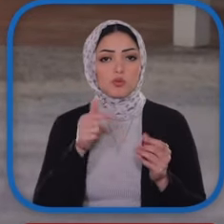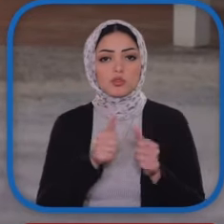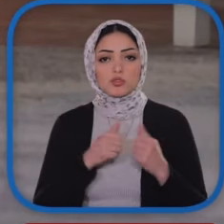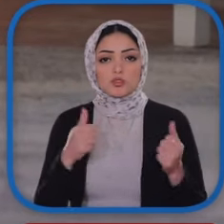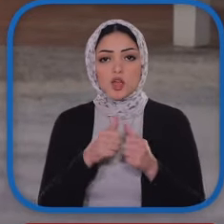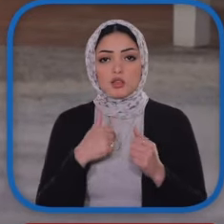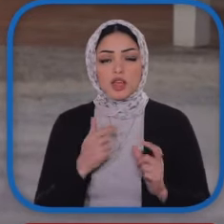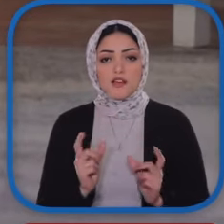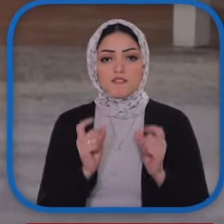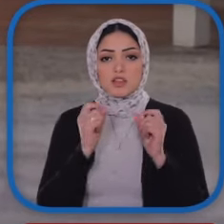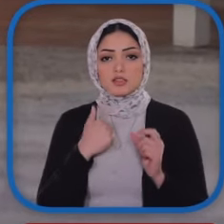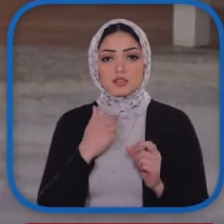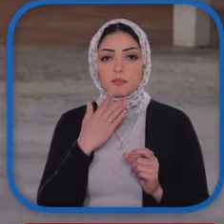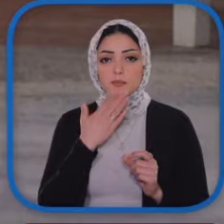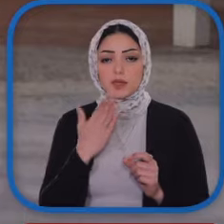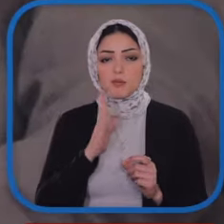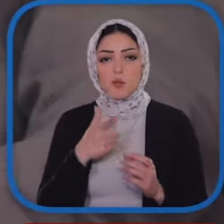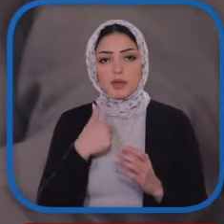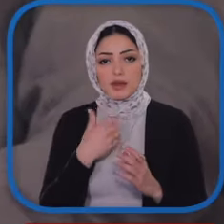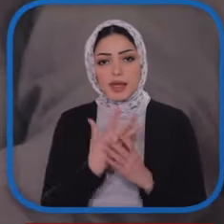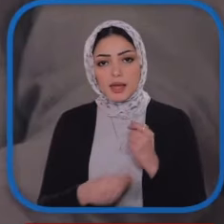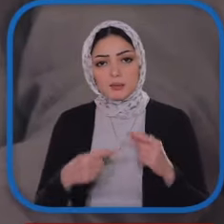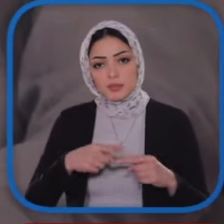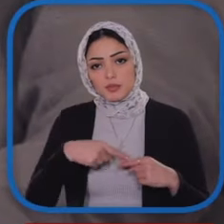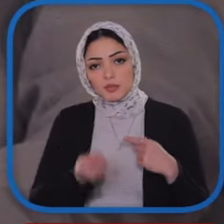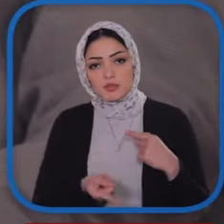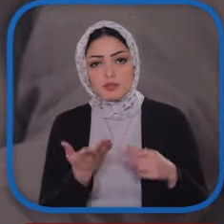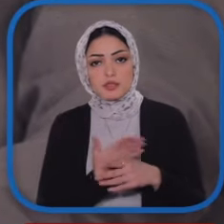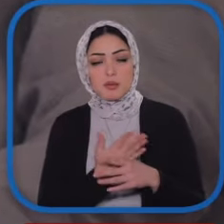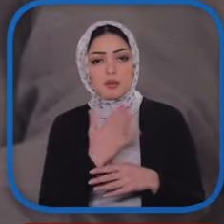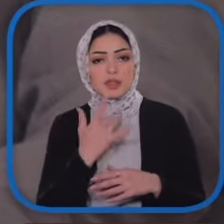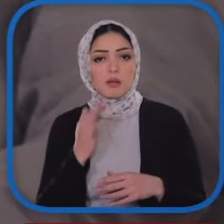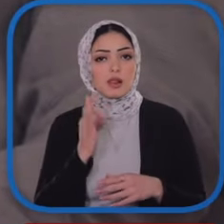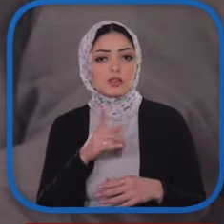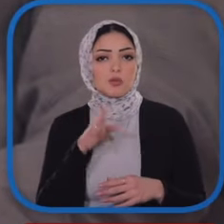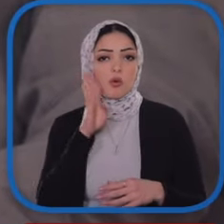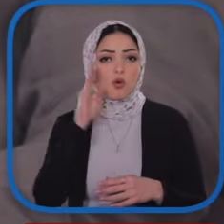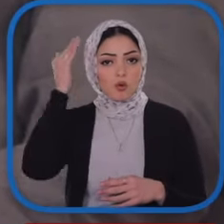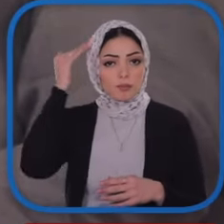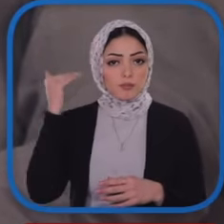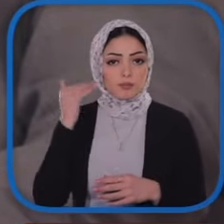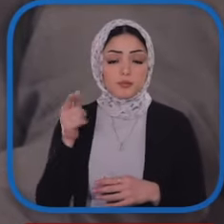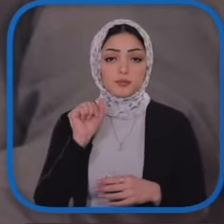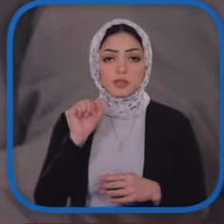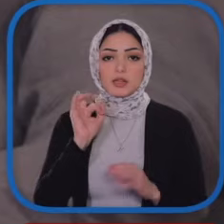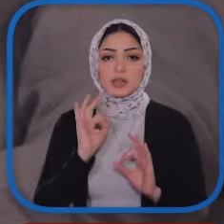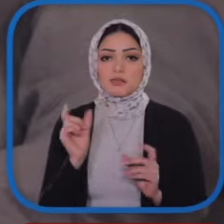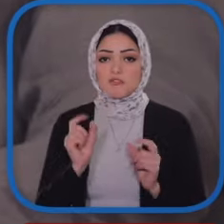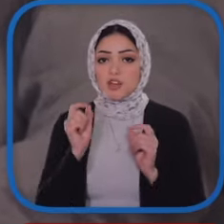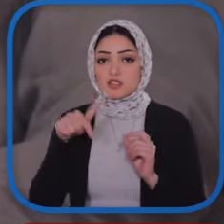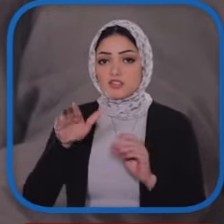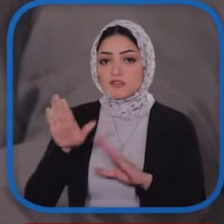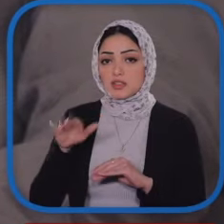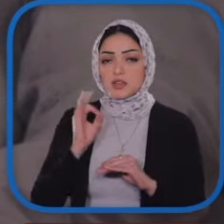الأم المصابة بفيروس بي للابن. وفي الحالة دي إحنا لازم بنخضع الأم لإجراءات كبيرة، الأم المصابة بفيروس